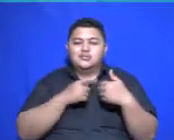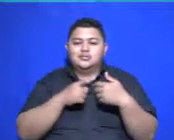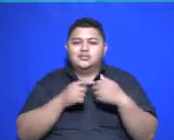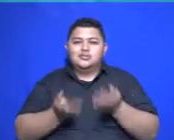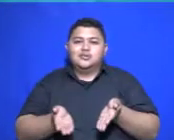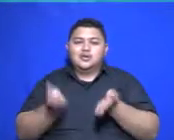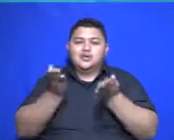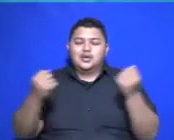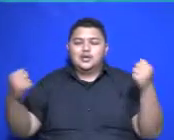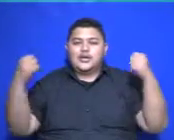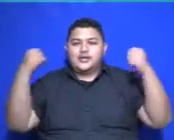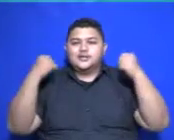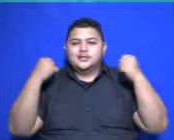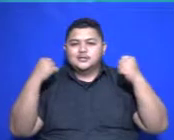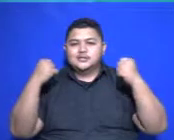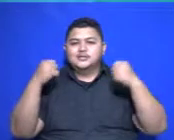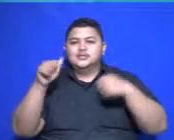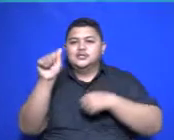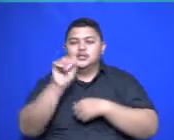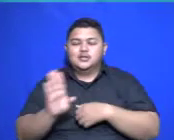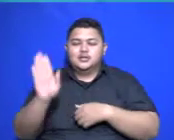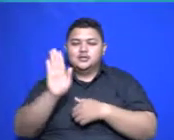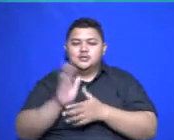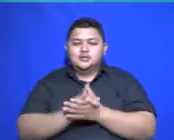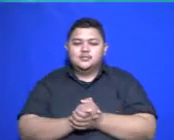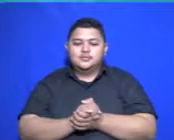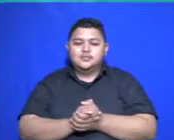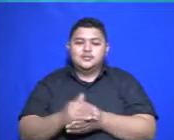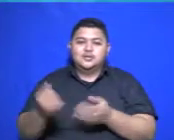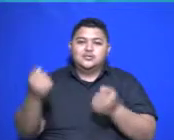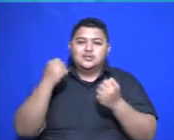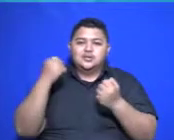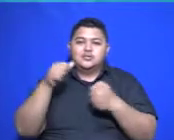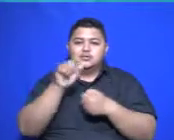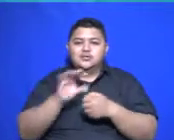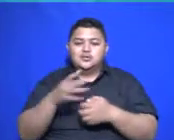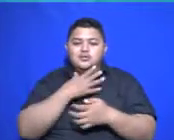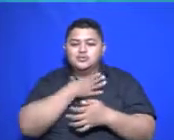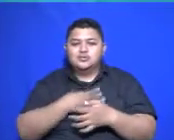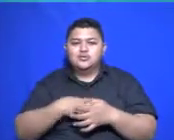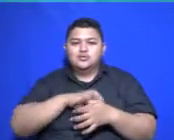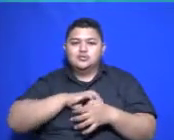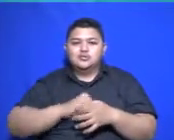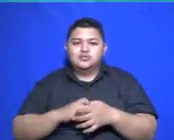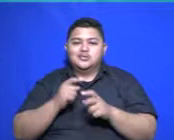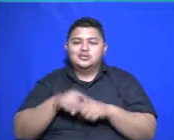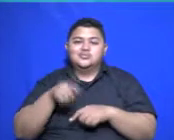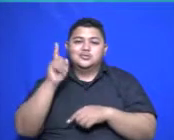Asia. Keberhasilan penyelenggaraan dan raihan medali Indonesia pada perhelatan